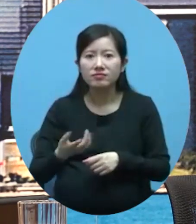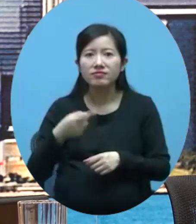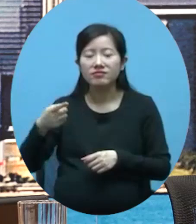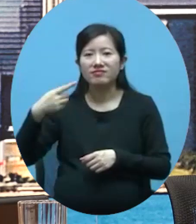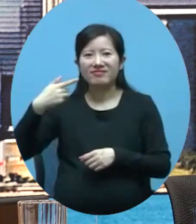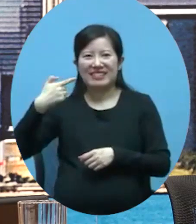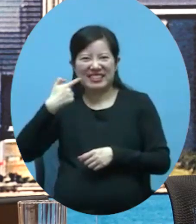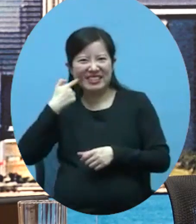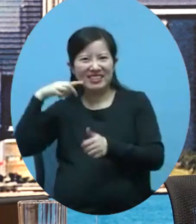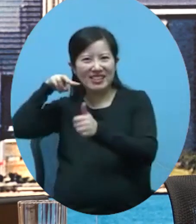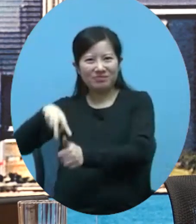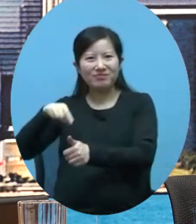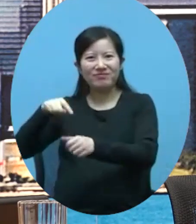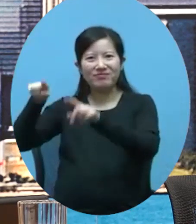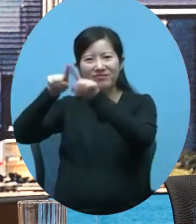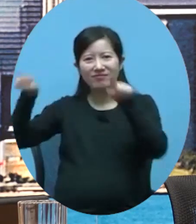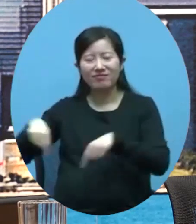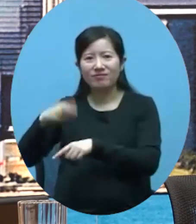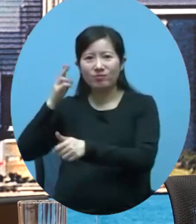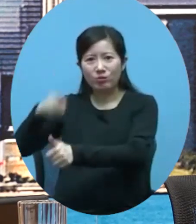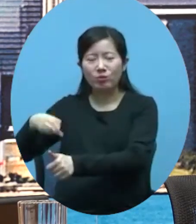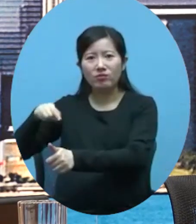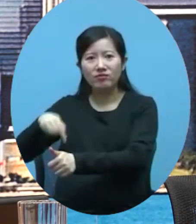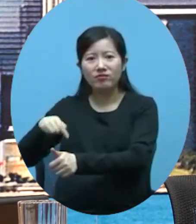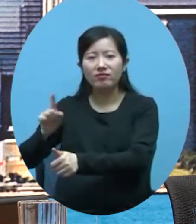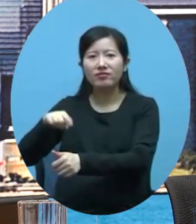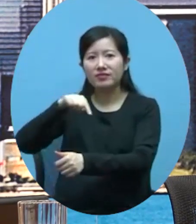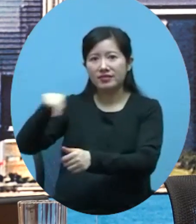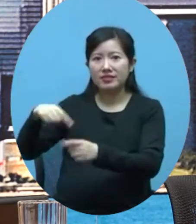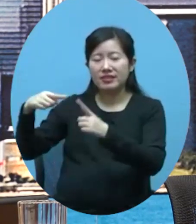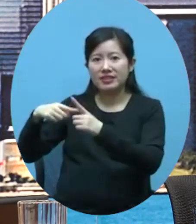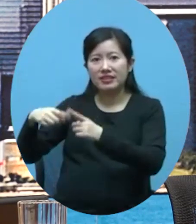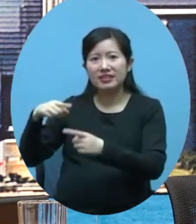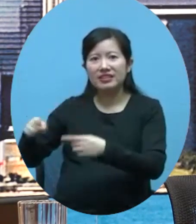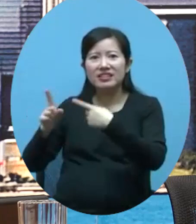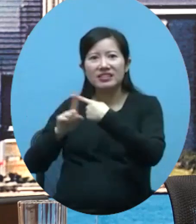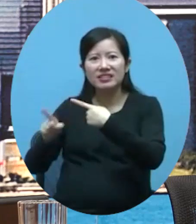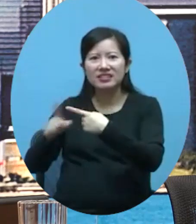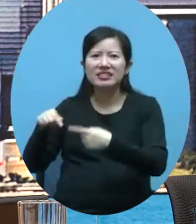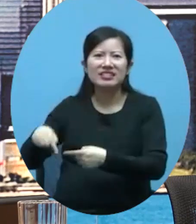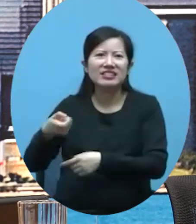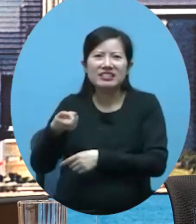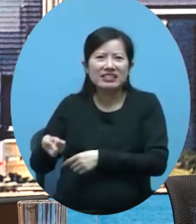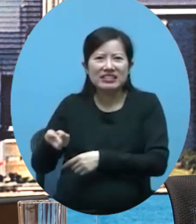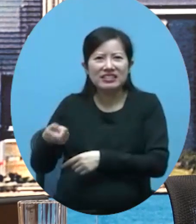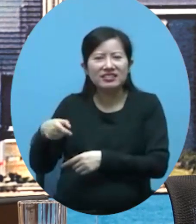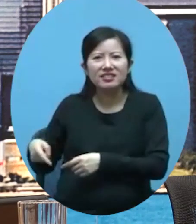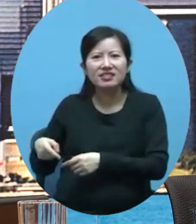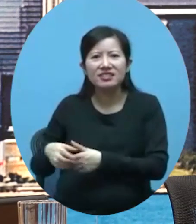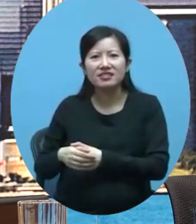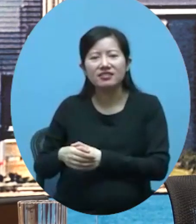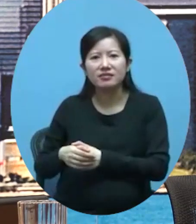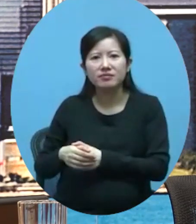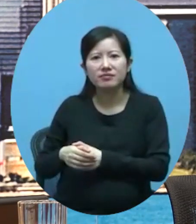制檢驗計劃裡面第一個我想強調就是這些人士的風險程度是相對低的即我們不可以跟